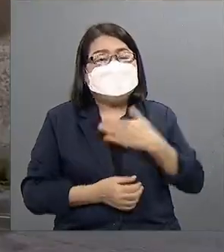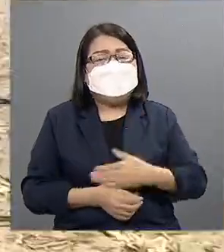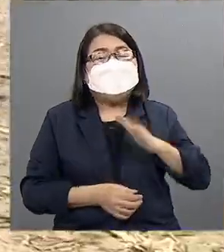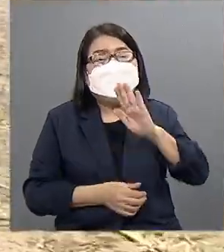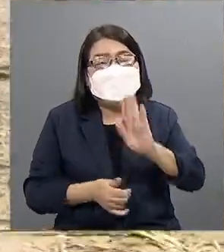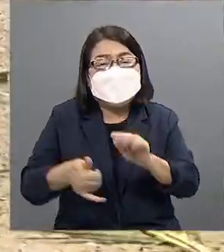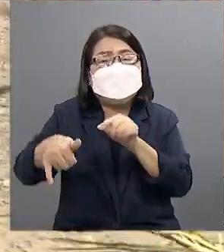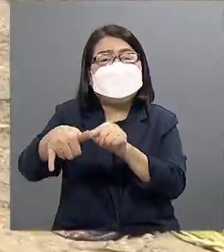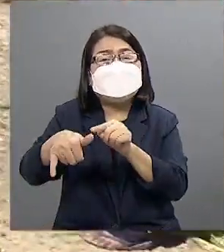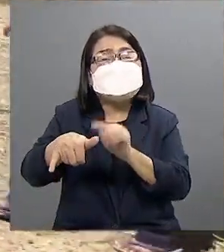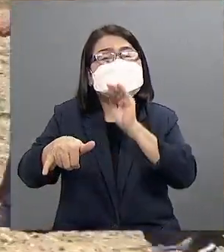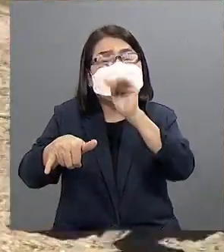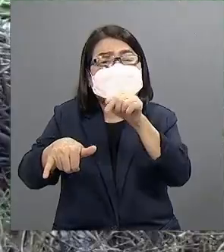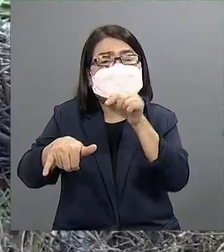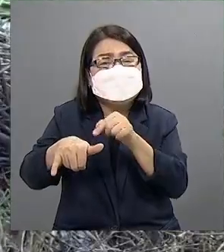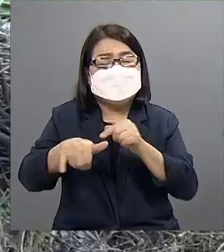ค่ะ